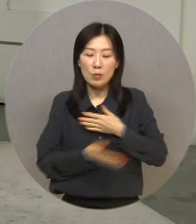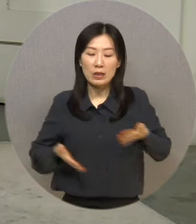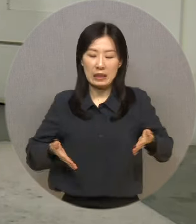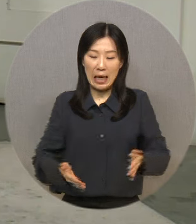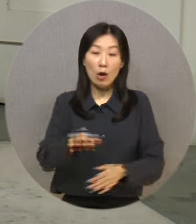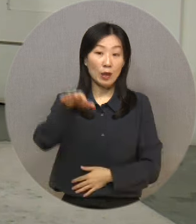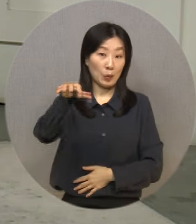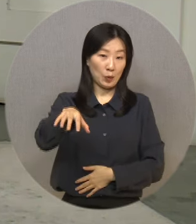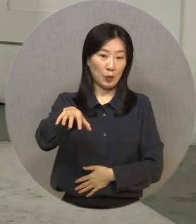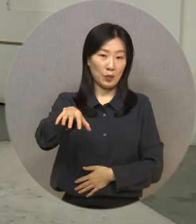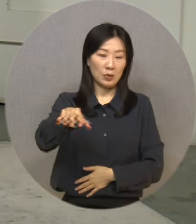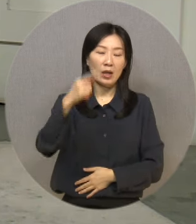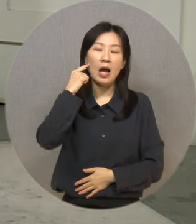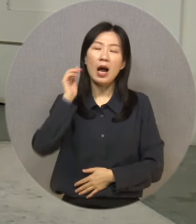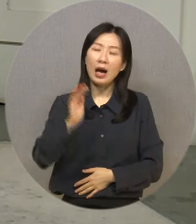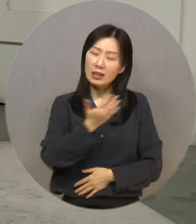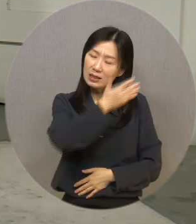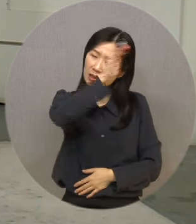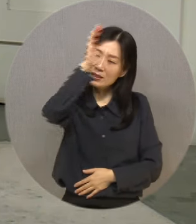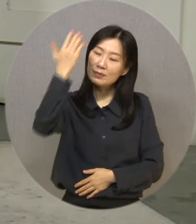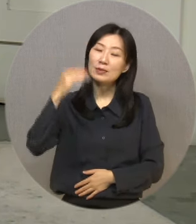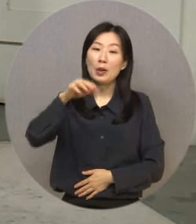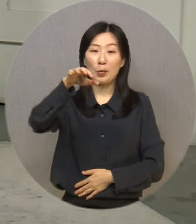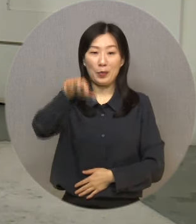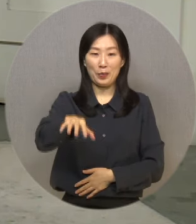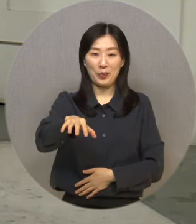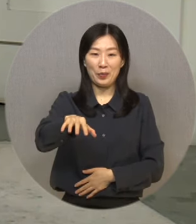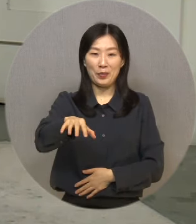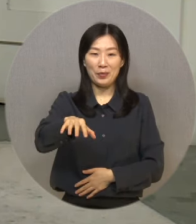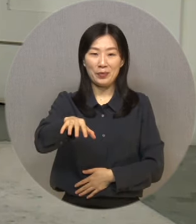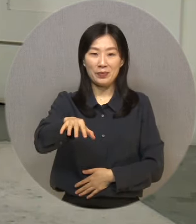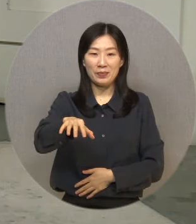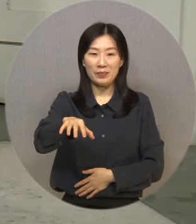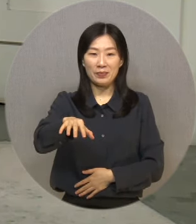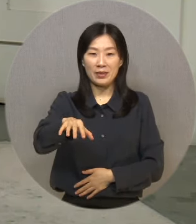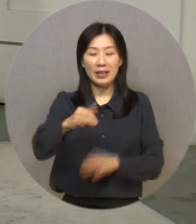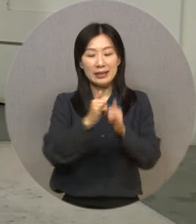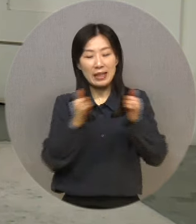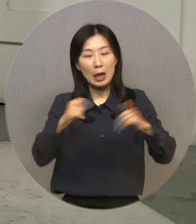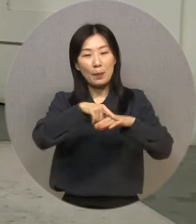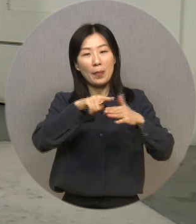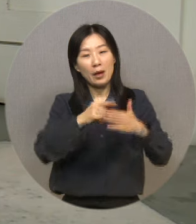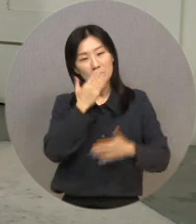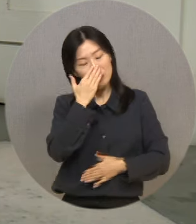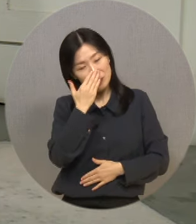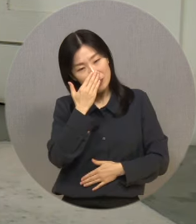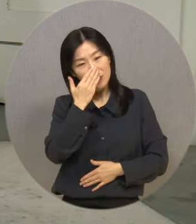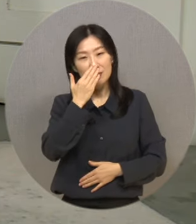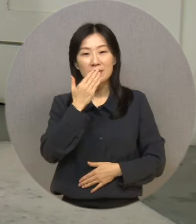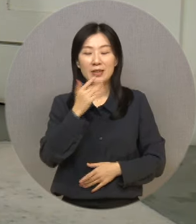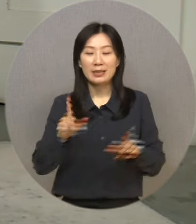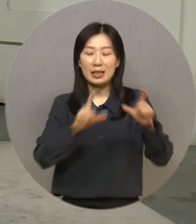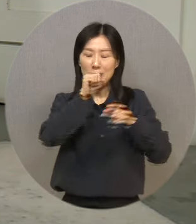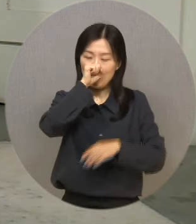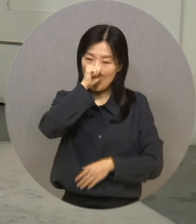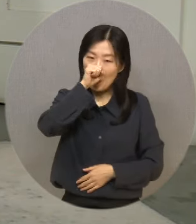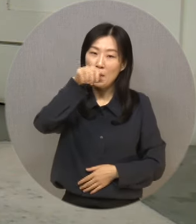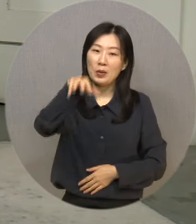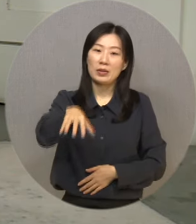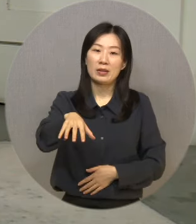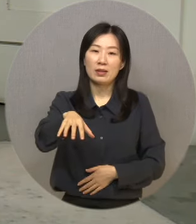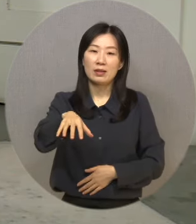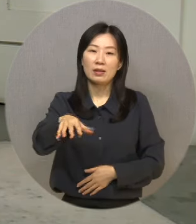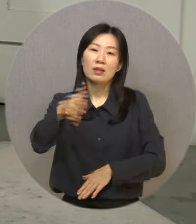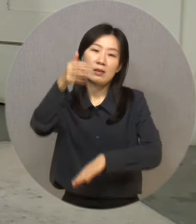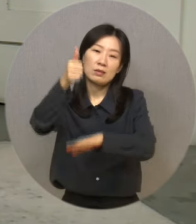곳 아닙니까? 아주 아름다운 곳입니다. 네. 대중이 좋고 인심 좋고 사회 좋은 곳인데 교육 문제 땀새 내가